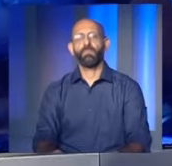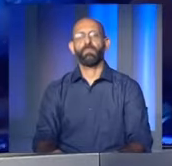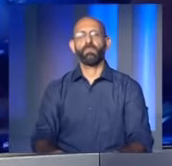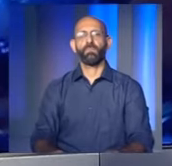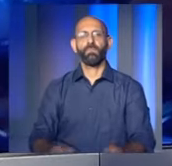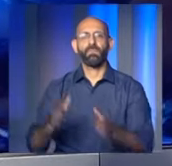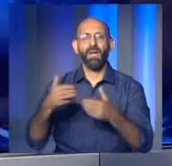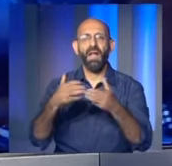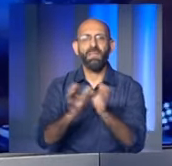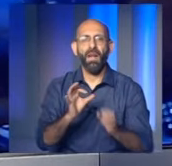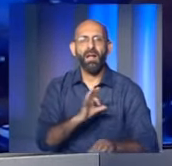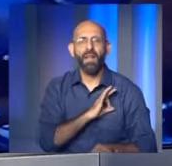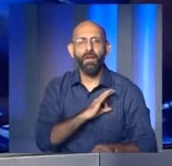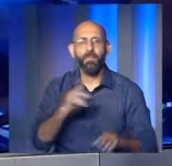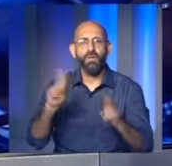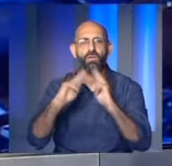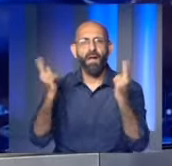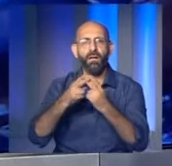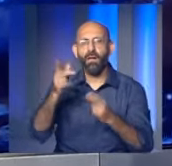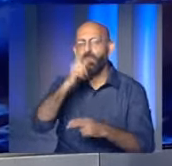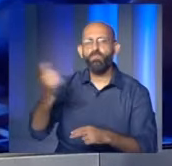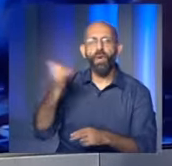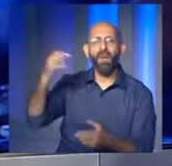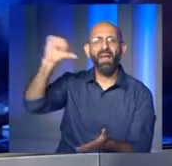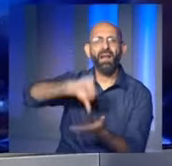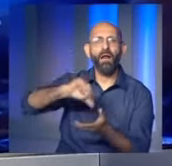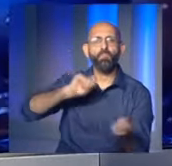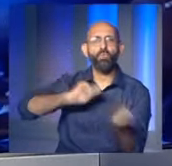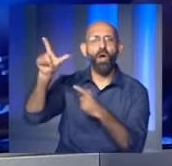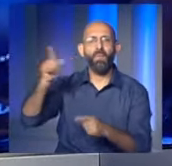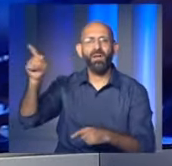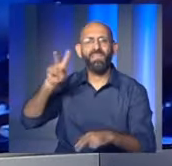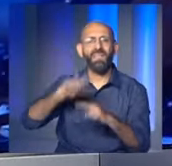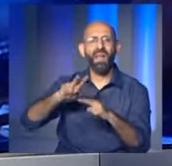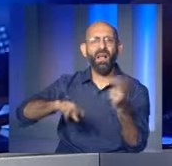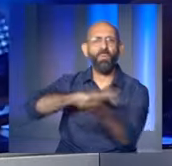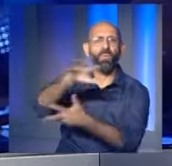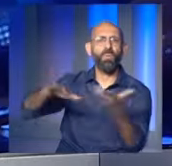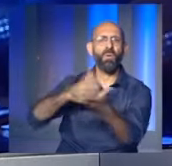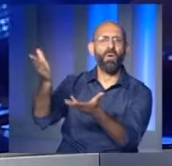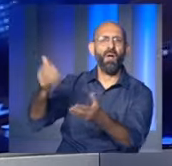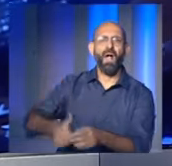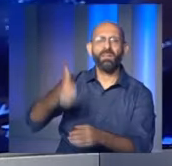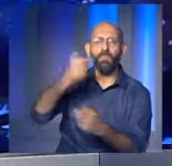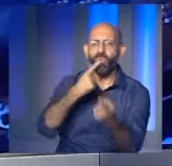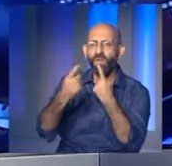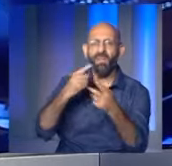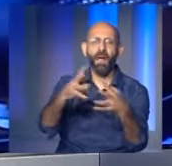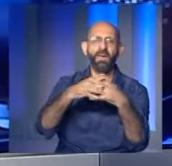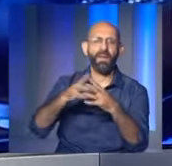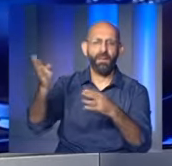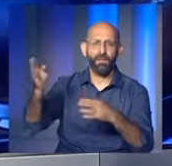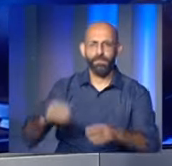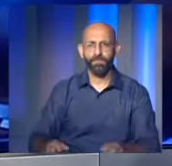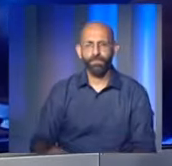حزب الكتائب وفي اجتماع مكتبه السياسي دعا إيران لمقاومة إسرائيل بدل اعتبار لبنان مهد المقاومة ومفاوضة الأمريكيين